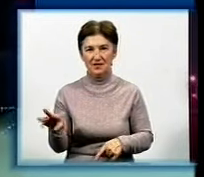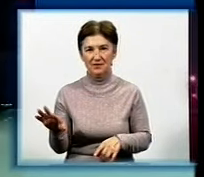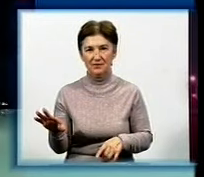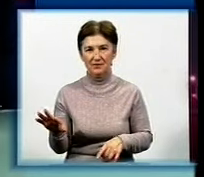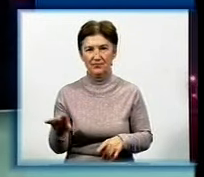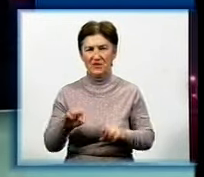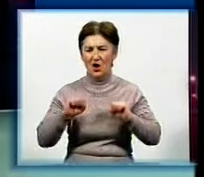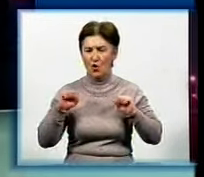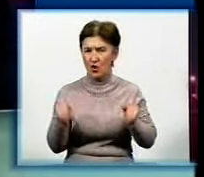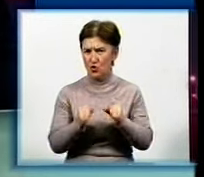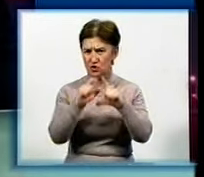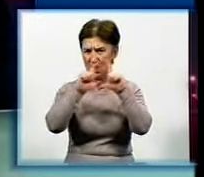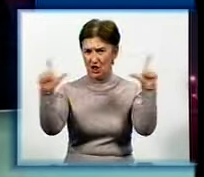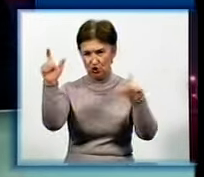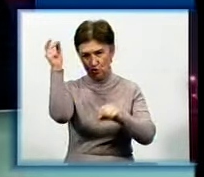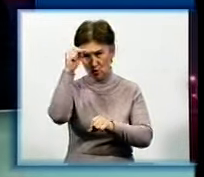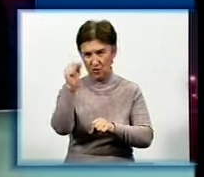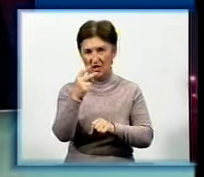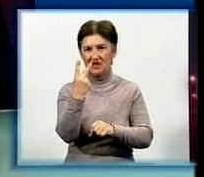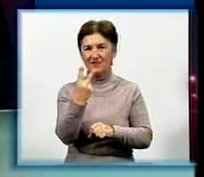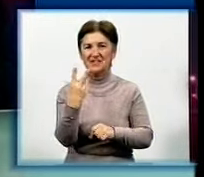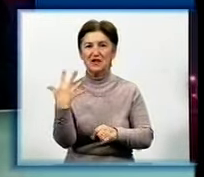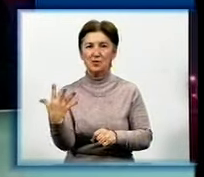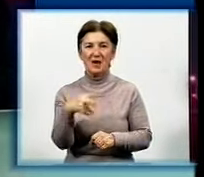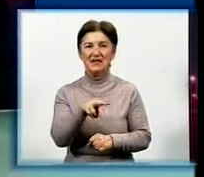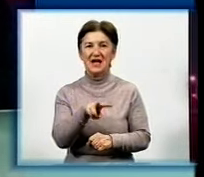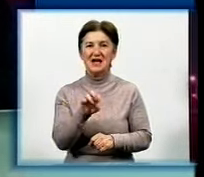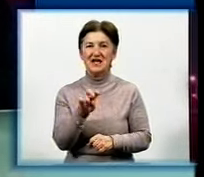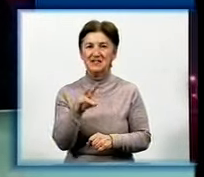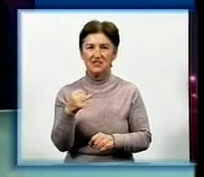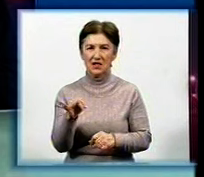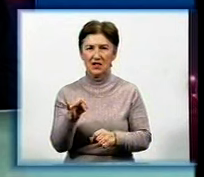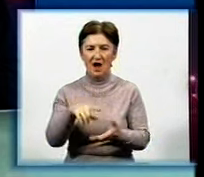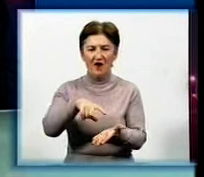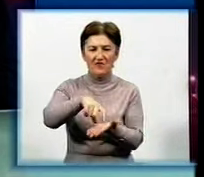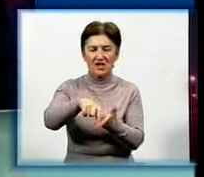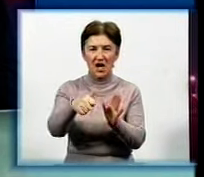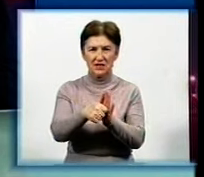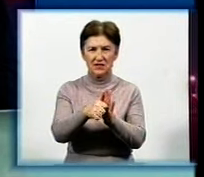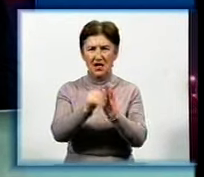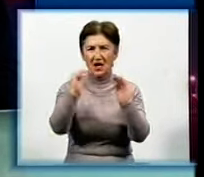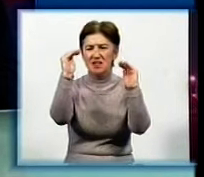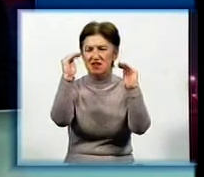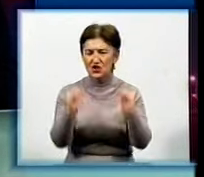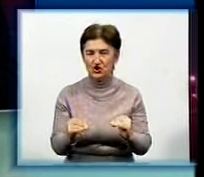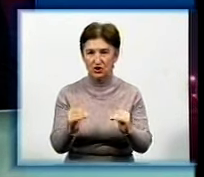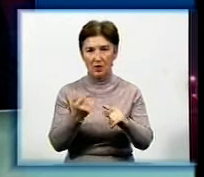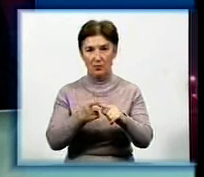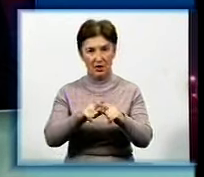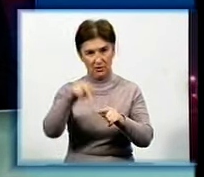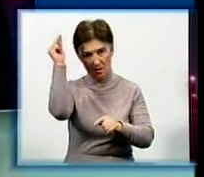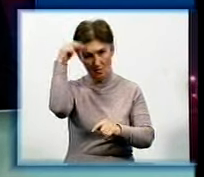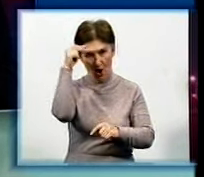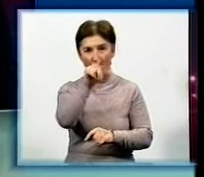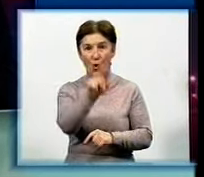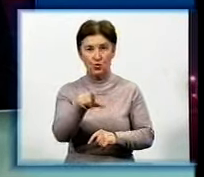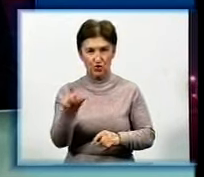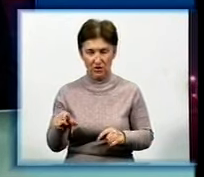у холодній школі вчаться учні 25-го ліцею температура в класах значно нижча норми тож учні на уроках у Верхньому